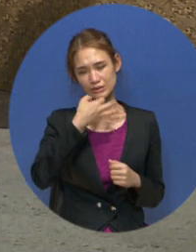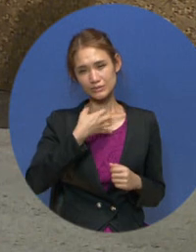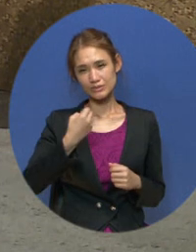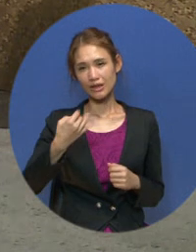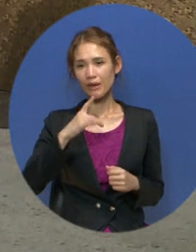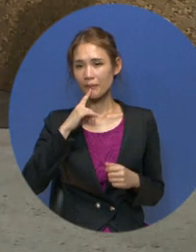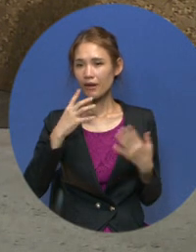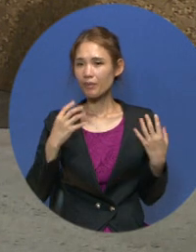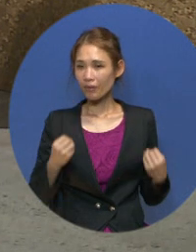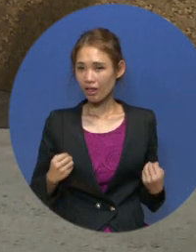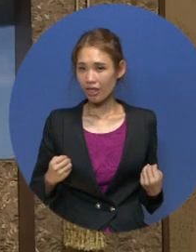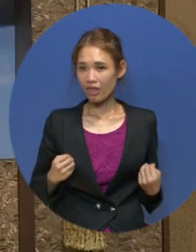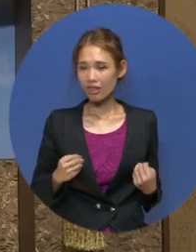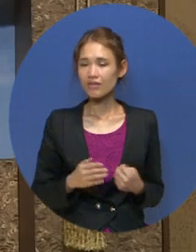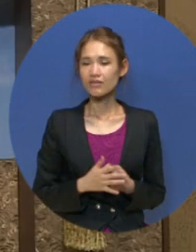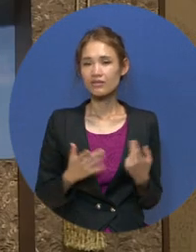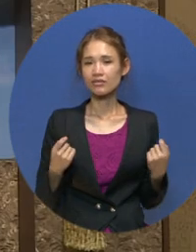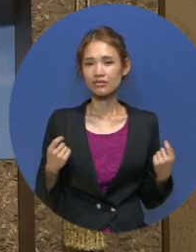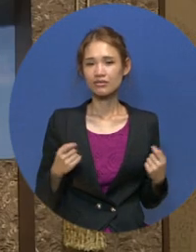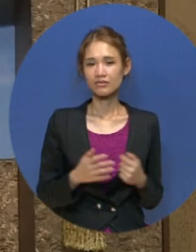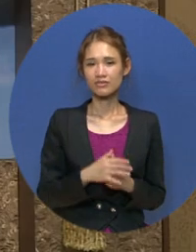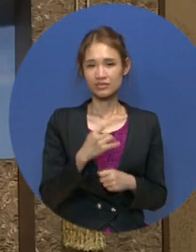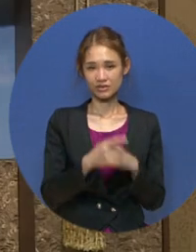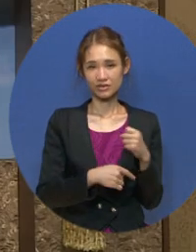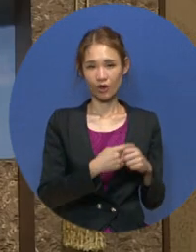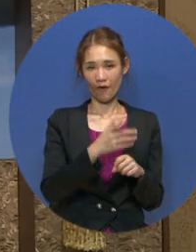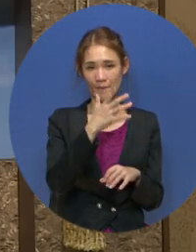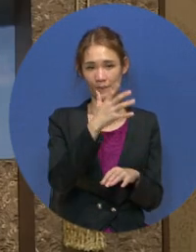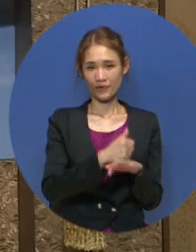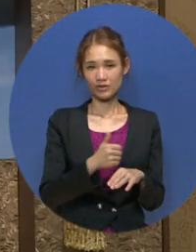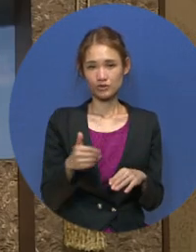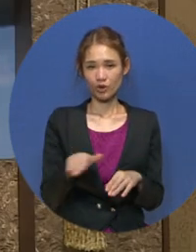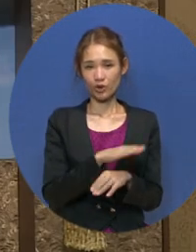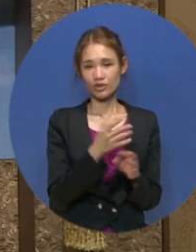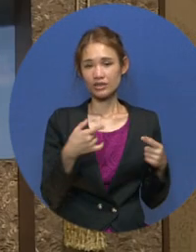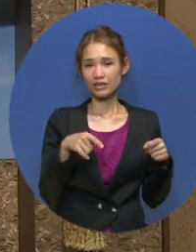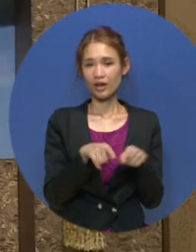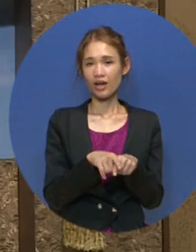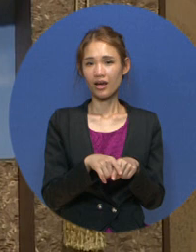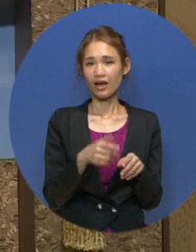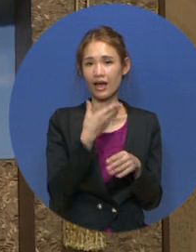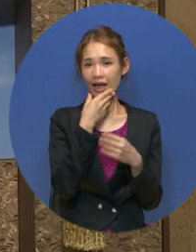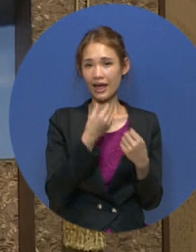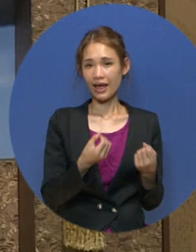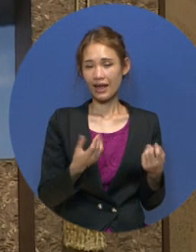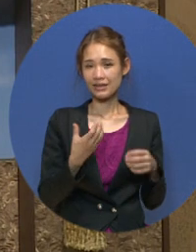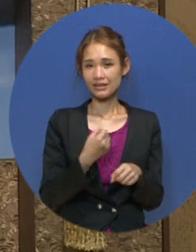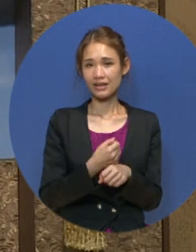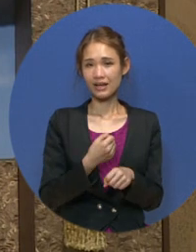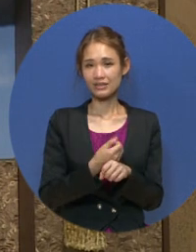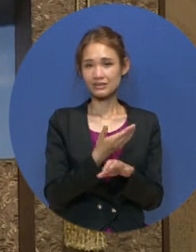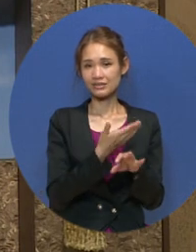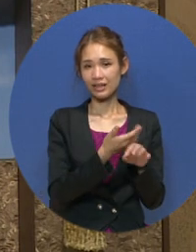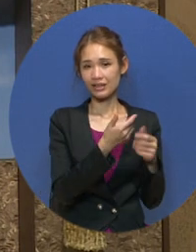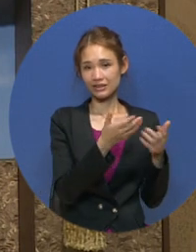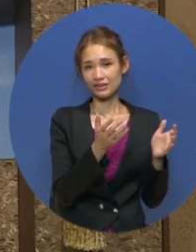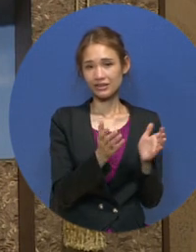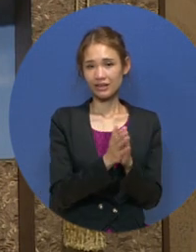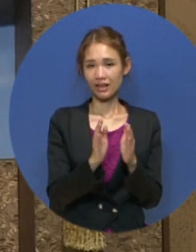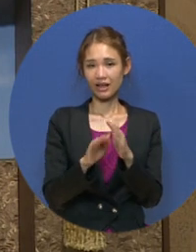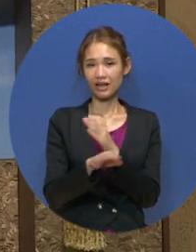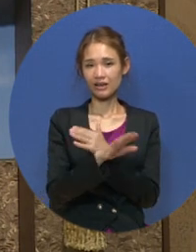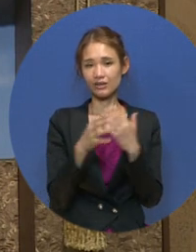굉장히 많으시거든요. 근데 이런 분들 연말에 또 저희 기관과 함께 행사를 하시는 어떤 단체나 가정도 많이